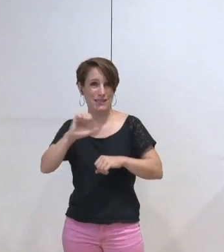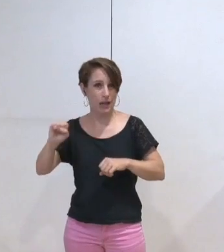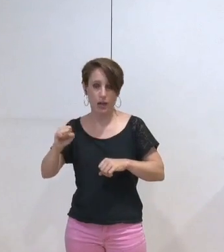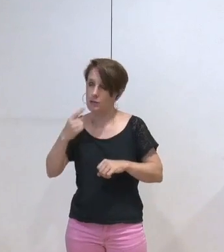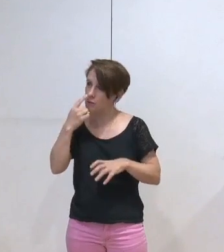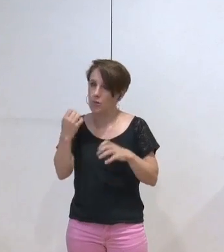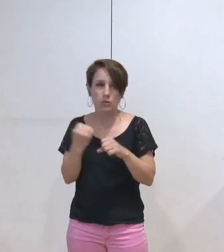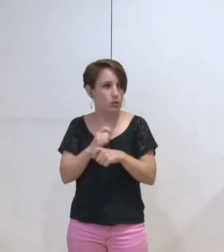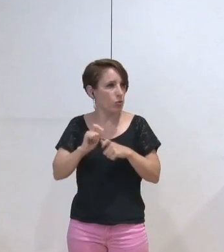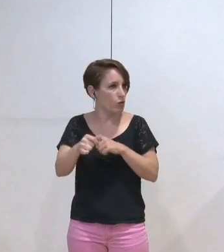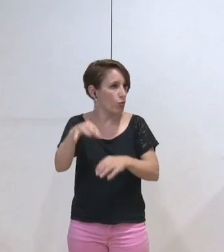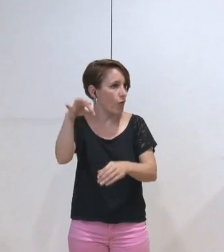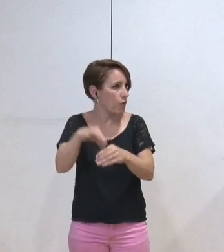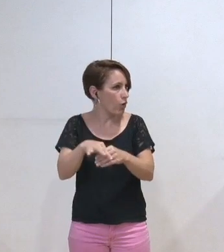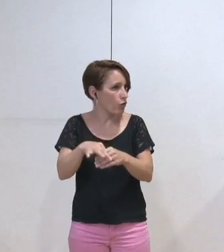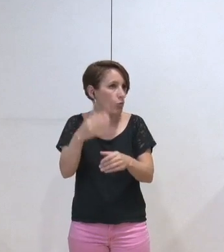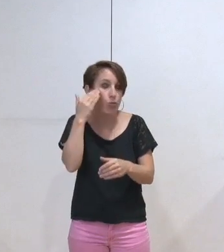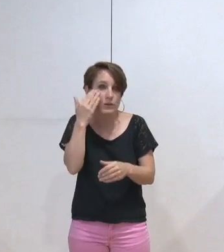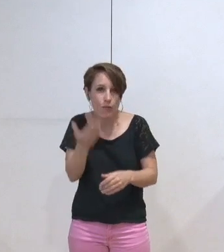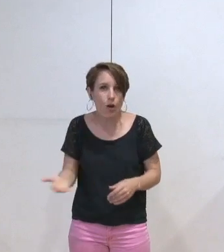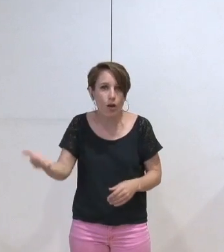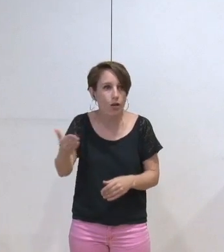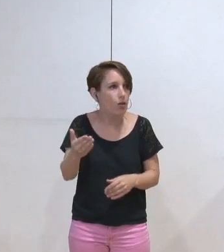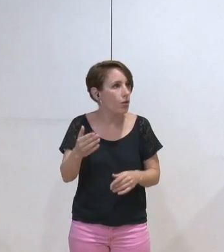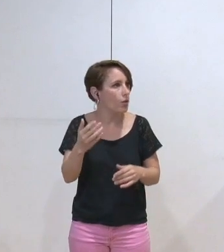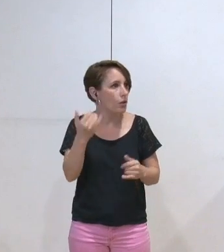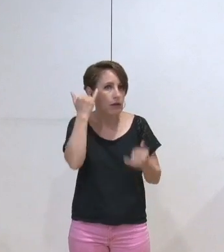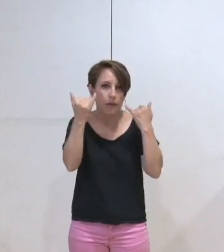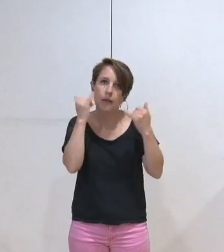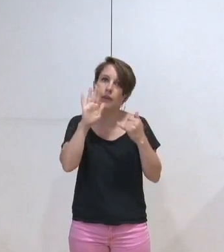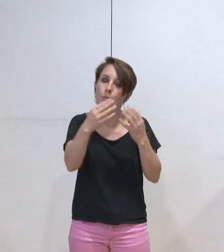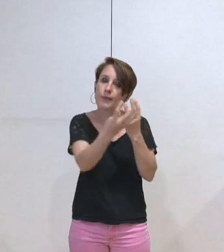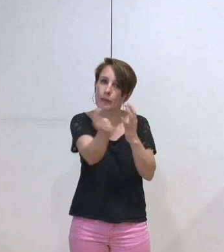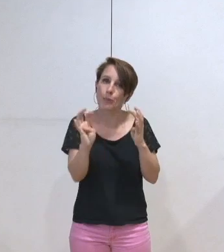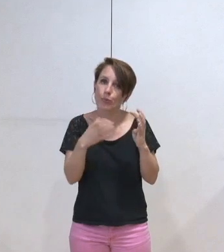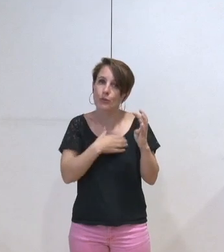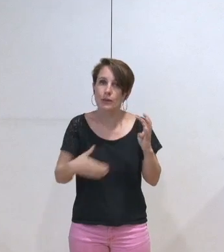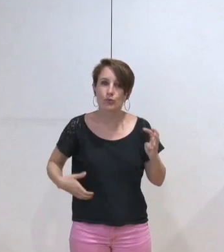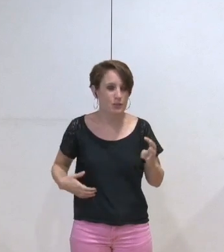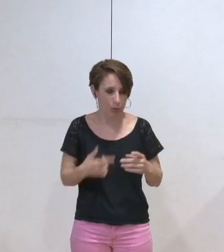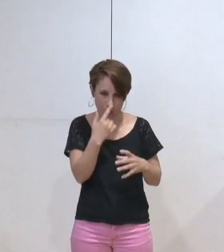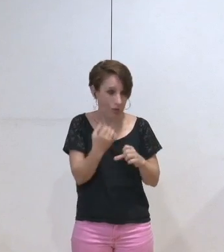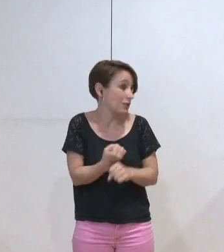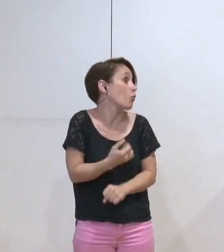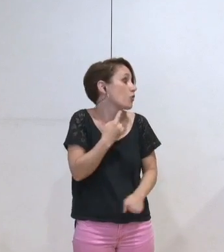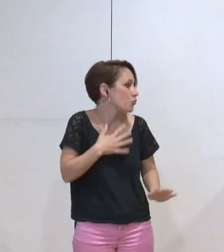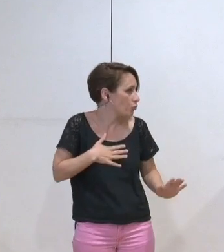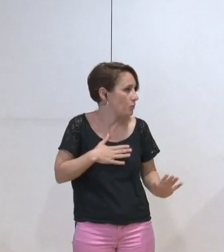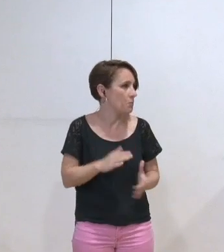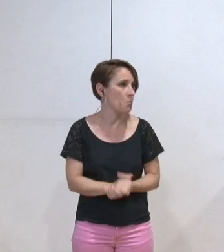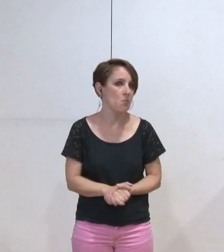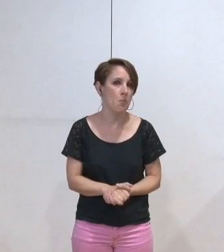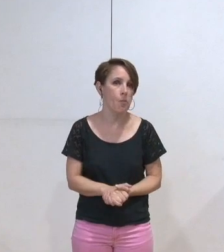vote puisse déterminer la position du Conseil municipal sur ce plan d'action sur ce plan stratégique je pense que c'est bien la la moindre des